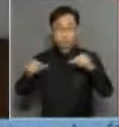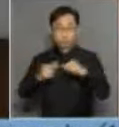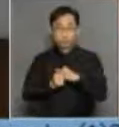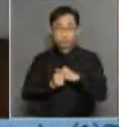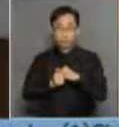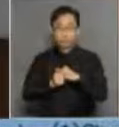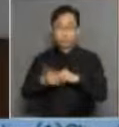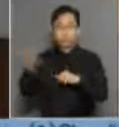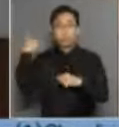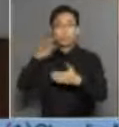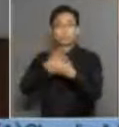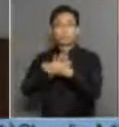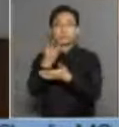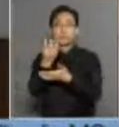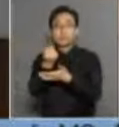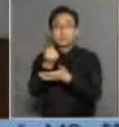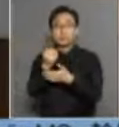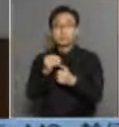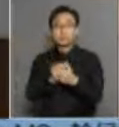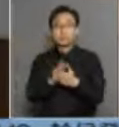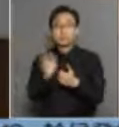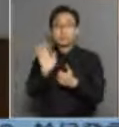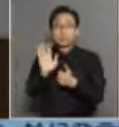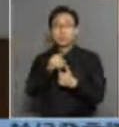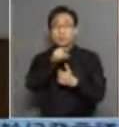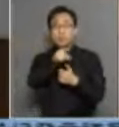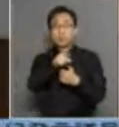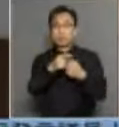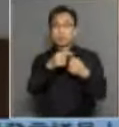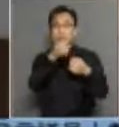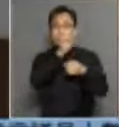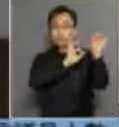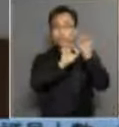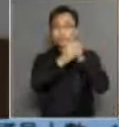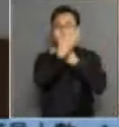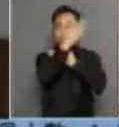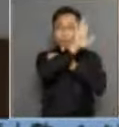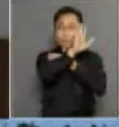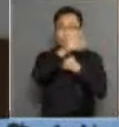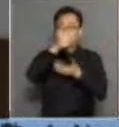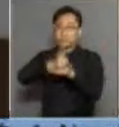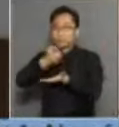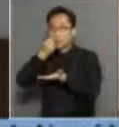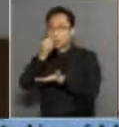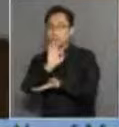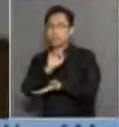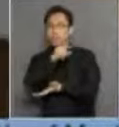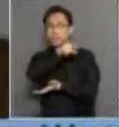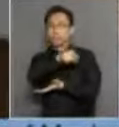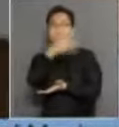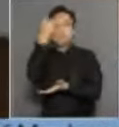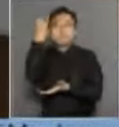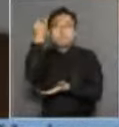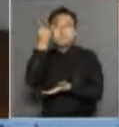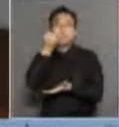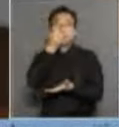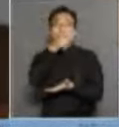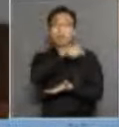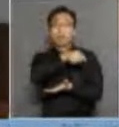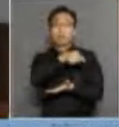四十年大概是住在火星，沒有住在香港。這個是對鄭宇